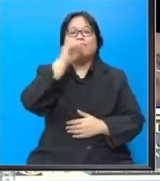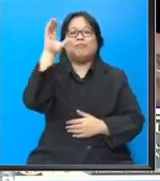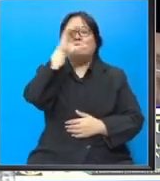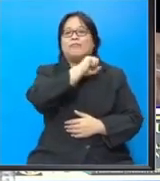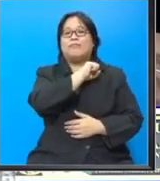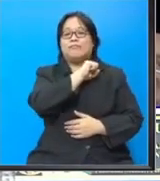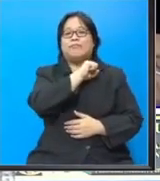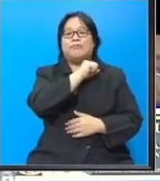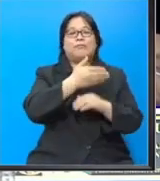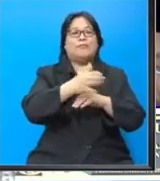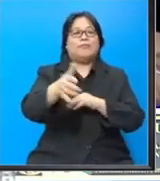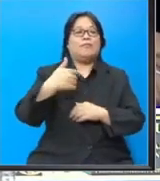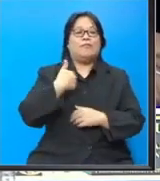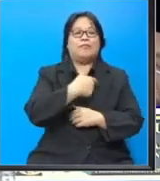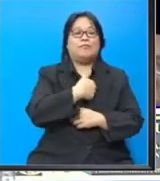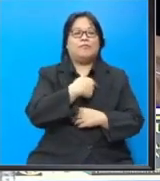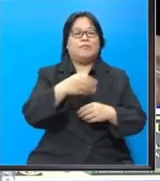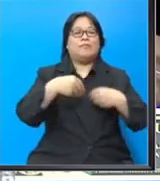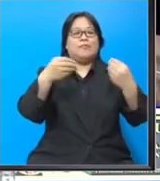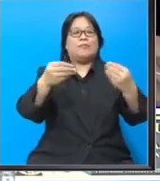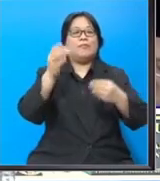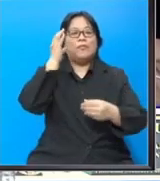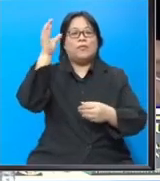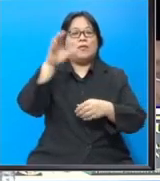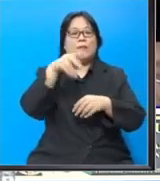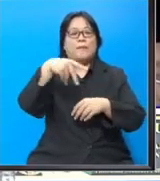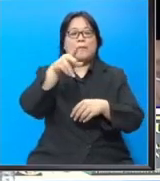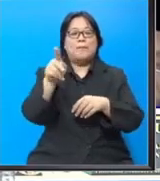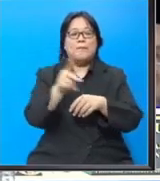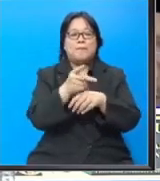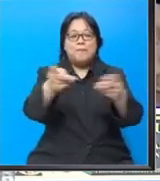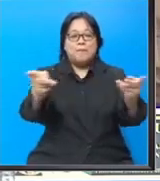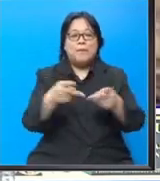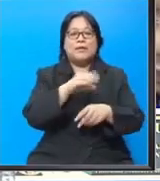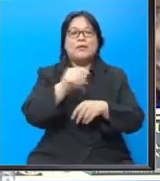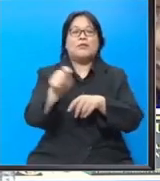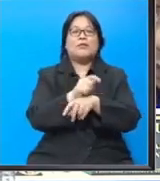nya tidak lepas tepat kita yang konsep please intrinsik yang Terima kasih meskipun switch